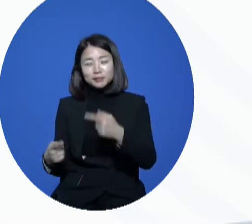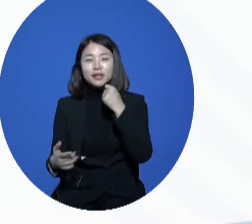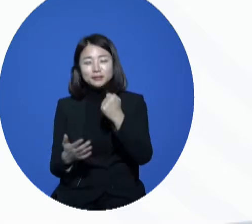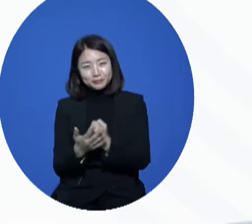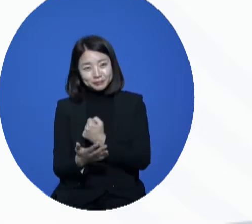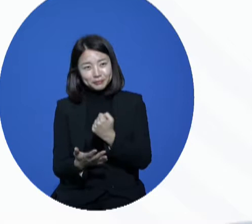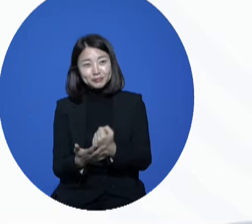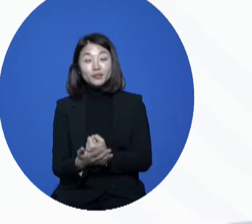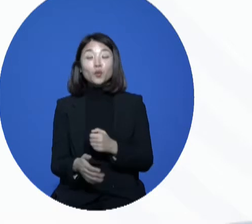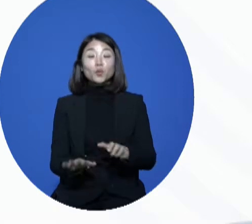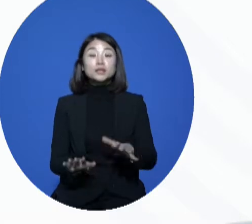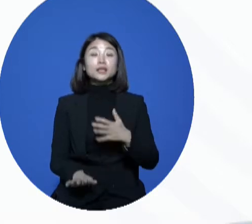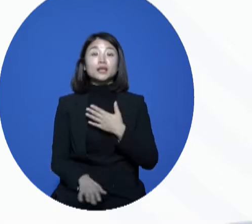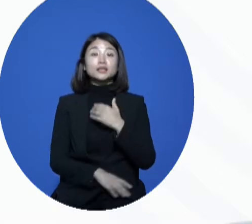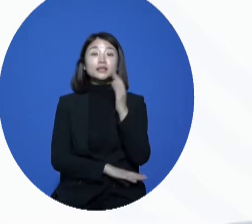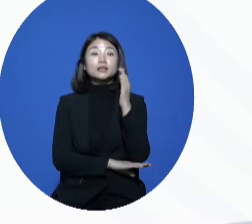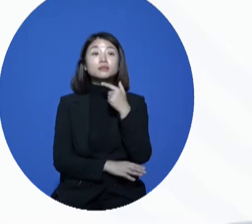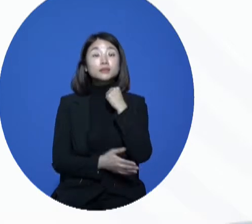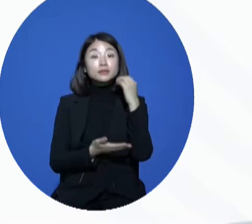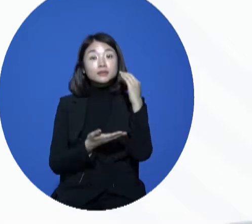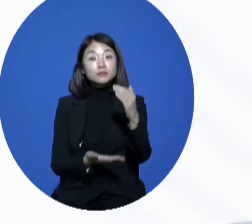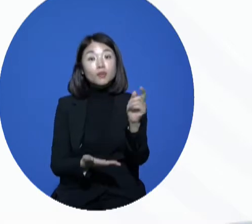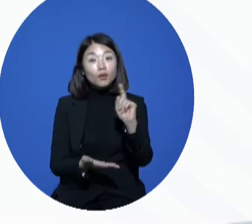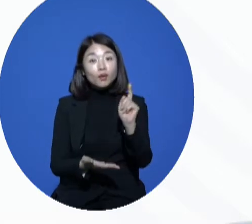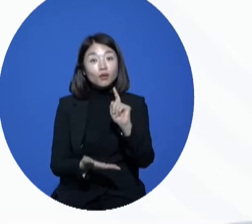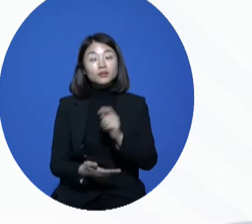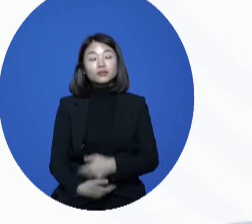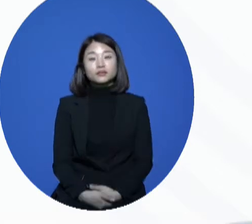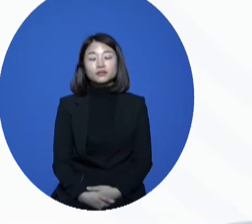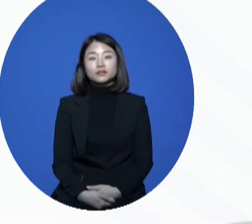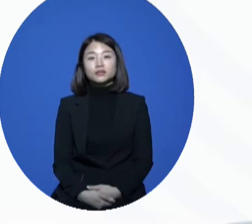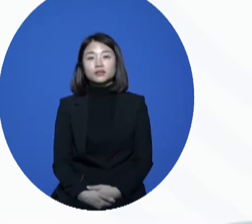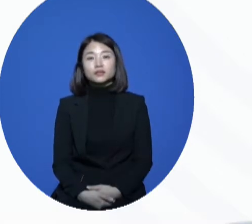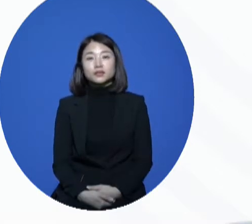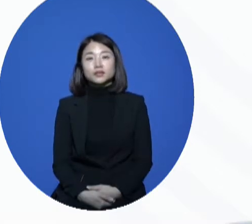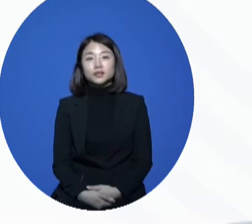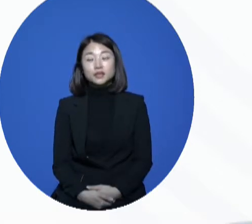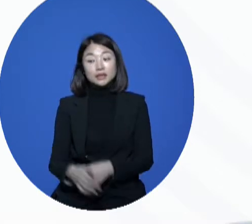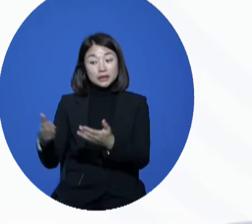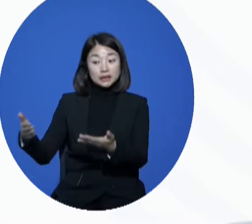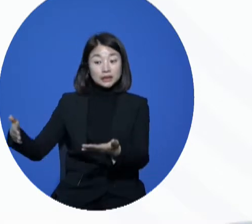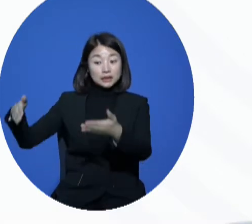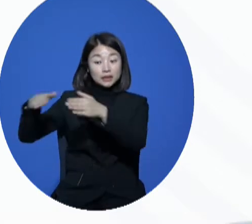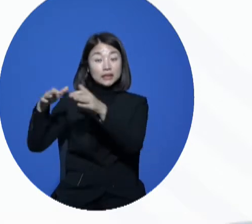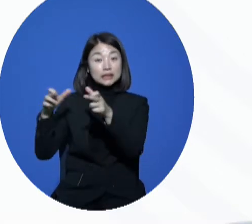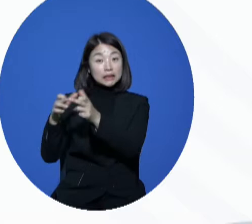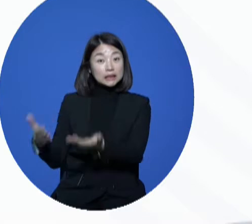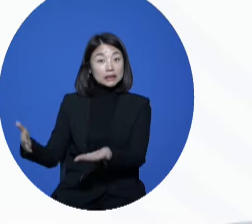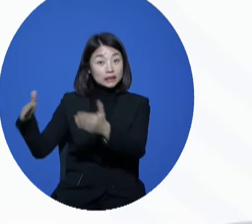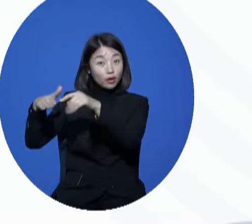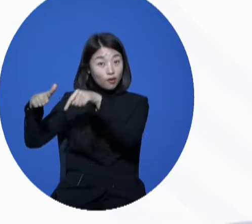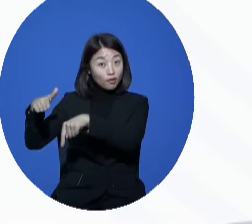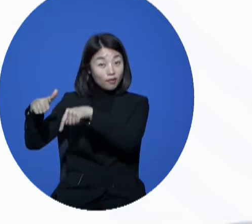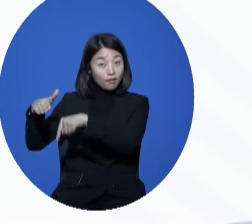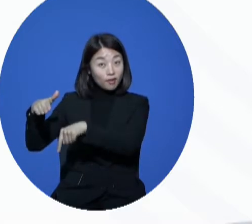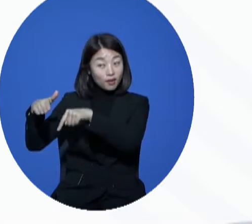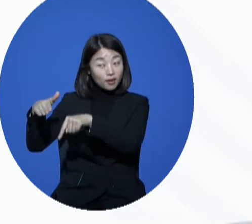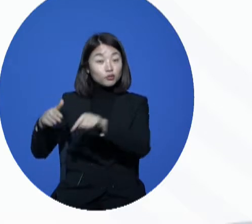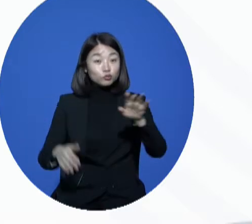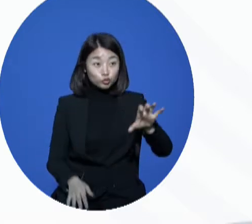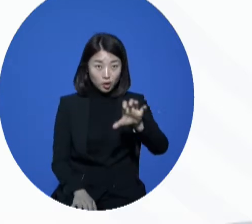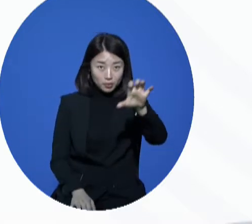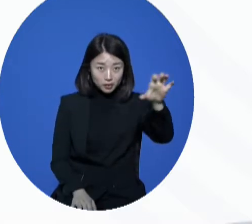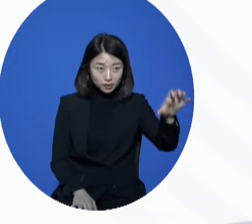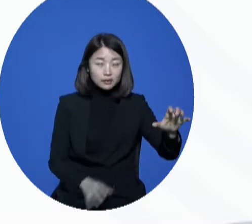같습니다. 오늘 제가 말씀드리고자 하는 것은 이 시설과 관련해서 핀란드에서 그리고